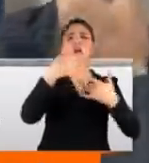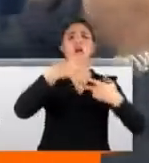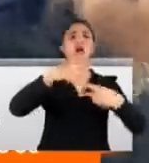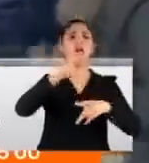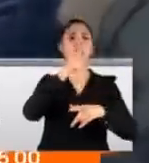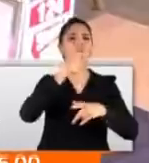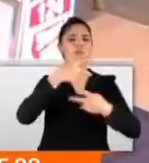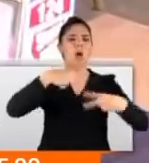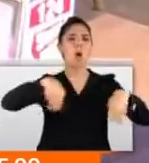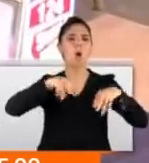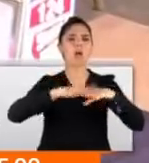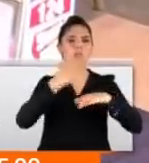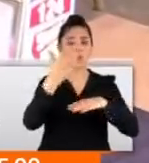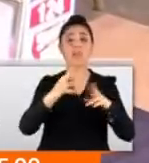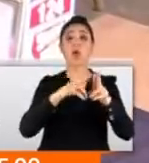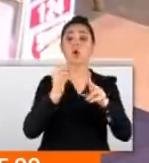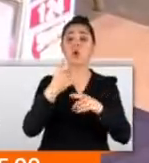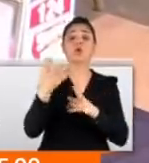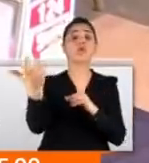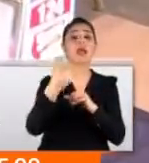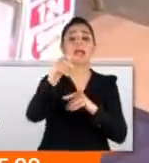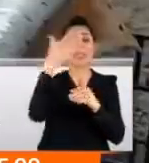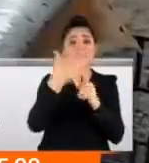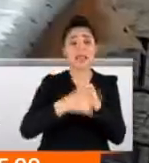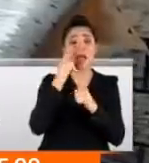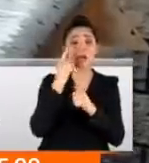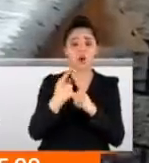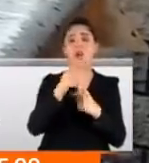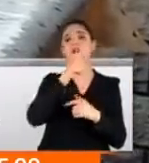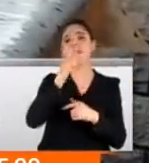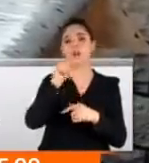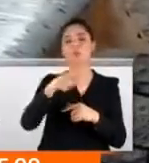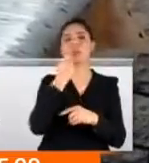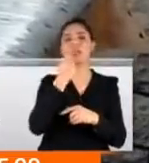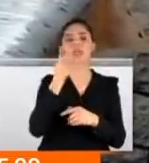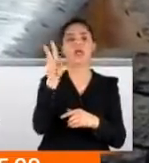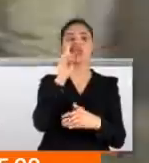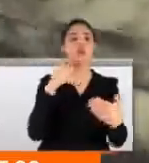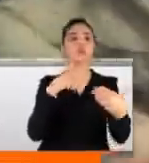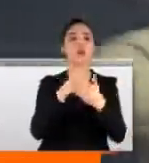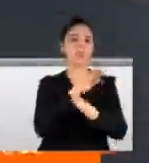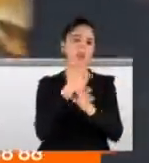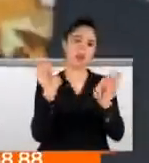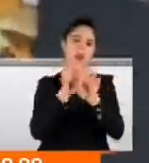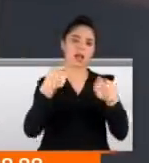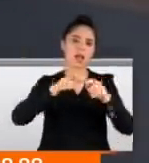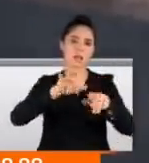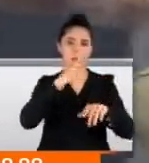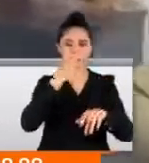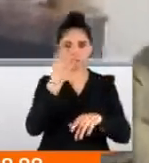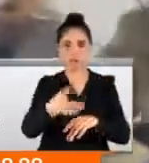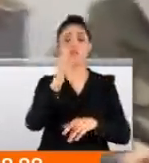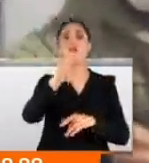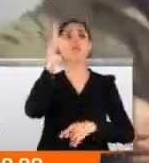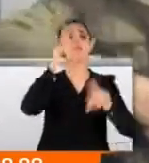otursun. Polisleriniz var. Koronavirüs tedbirleri kapsamında kahve ve kıraathaneler bu yıl sonuna kadar kapalı. Ancak buna karşın hala